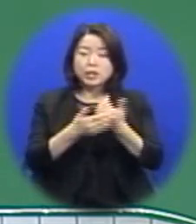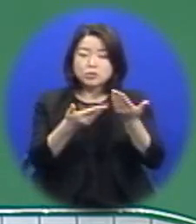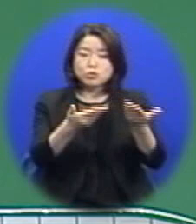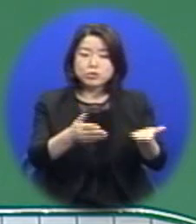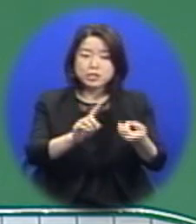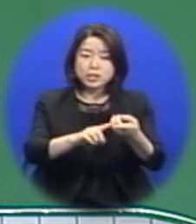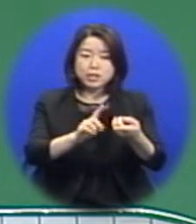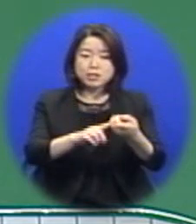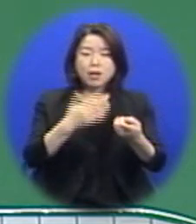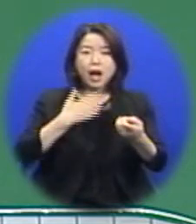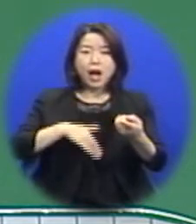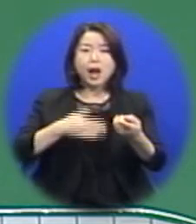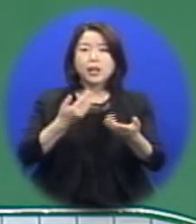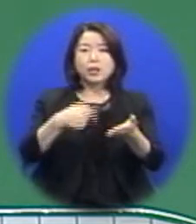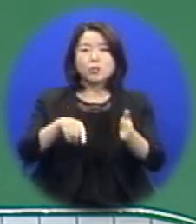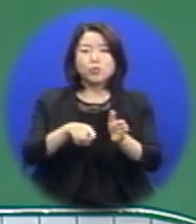거예요.